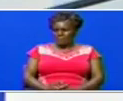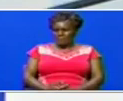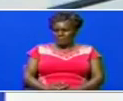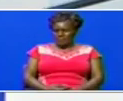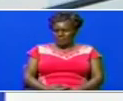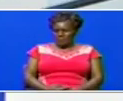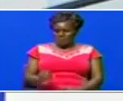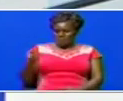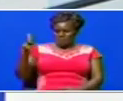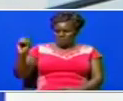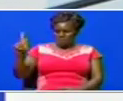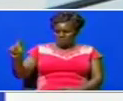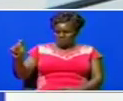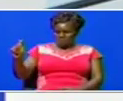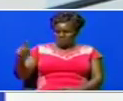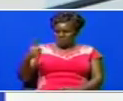John Ekuru Okot,